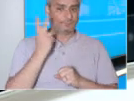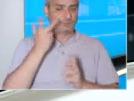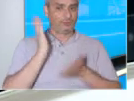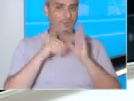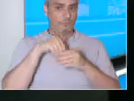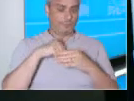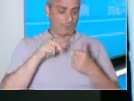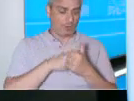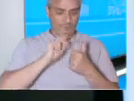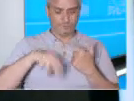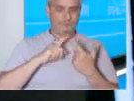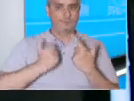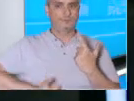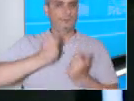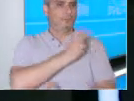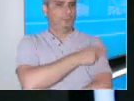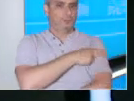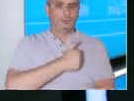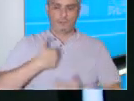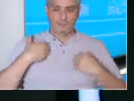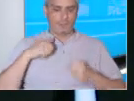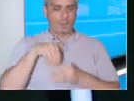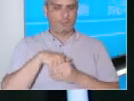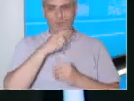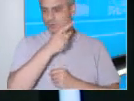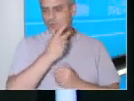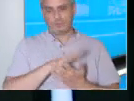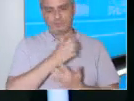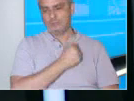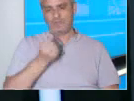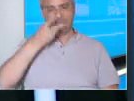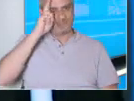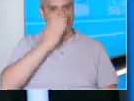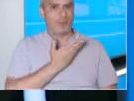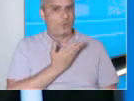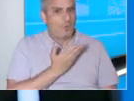אלימות ברחוב. דבר שני, שר המשטרה, השר לביטחון פנים, הוא סמן ימני בליכוד.